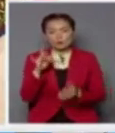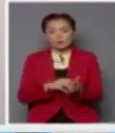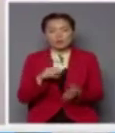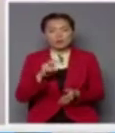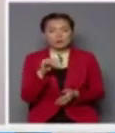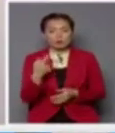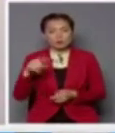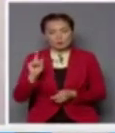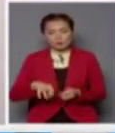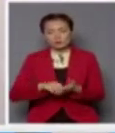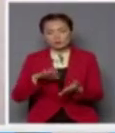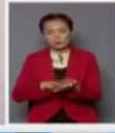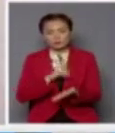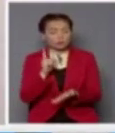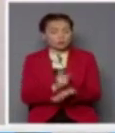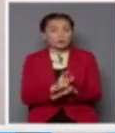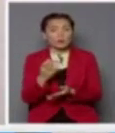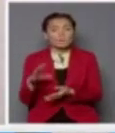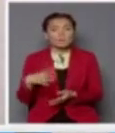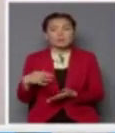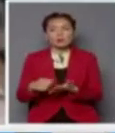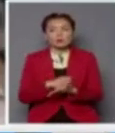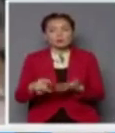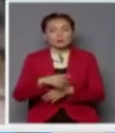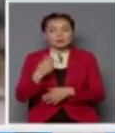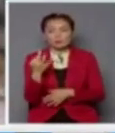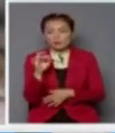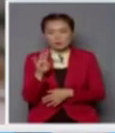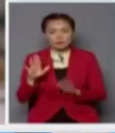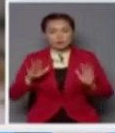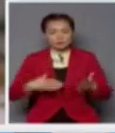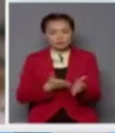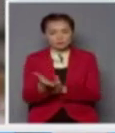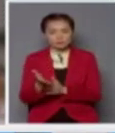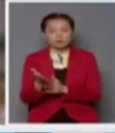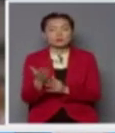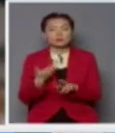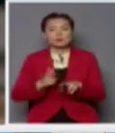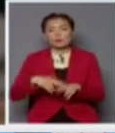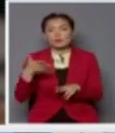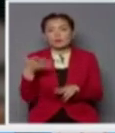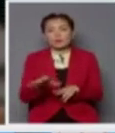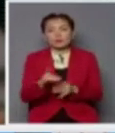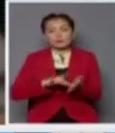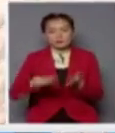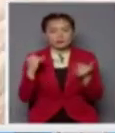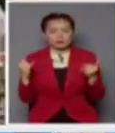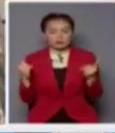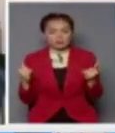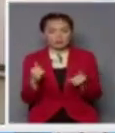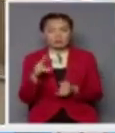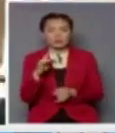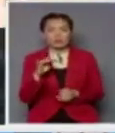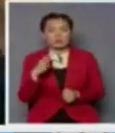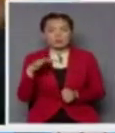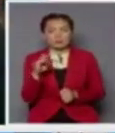қаласындағы мекенжайда тіркелуі тиіс. Сондай-ақ бұрындары құжат халыққа қызмет көрсету орталықтарында, яғни 5 жерден қабылданса, қазір